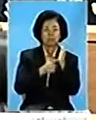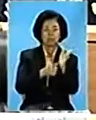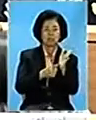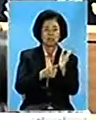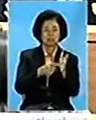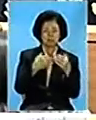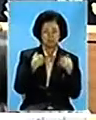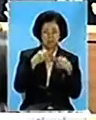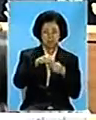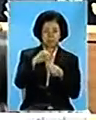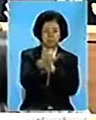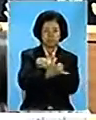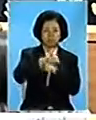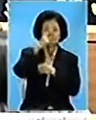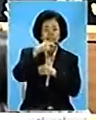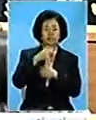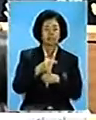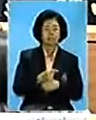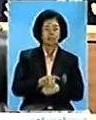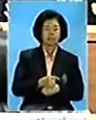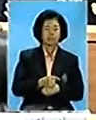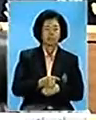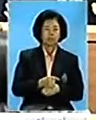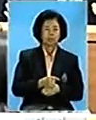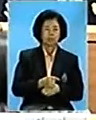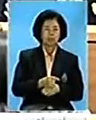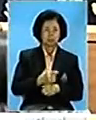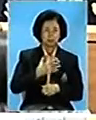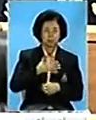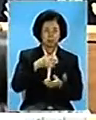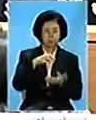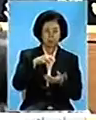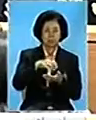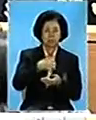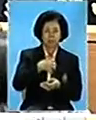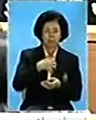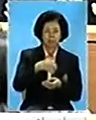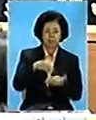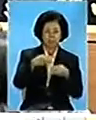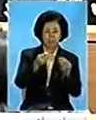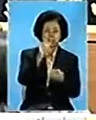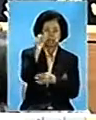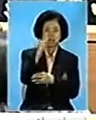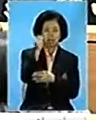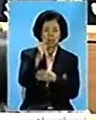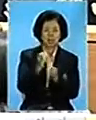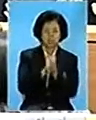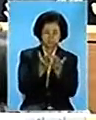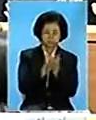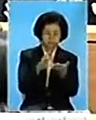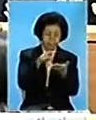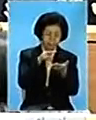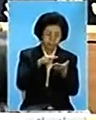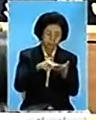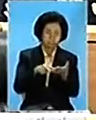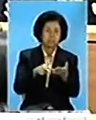เกิดขึ้นในประเทศไทยท่านประธานครับผมอยากให้ท่านสภาเนี่ยนะครับเอาอันนี้ไปดูนะครับยุทธ